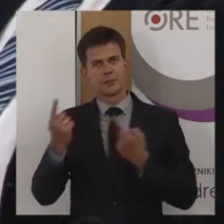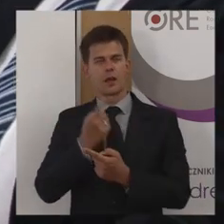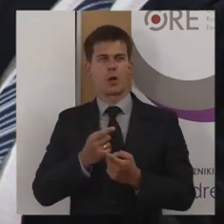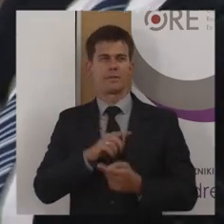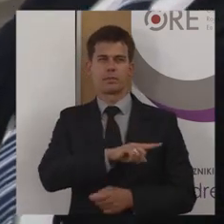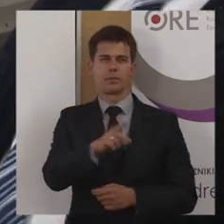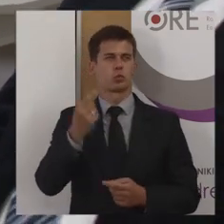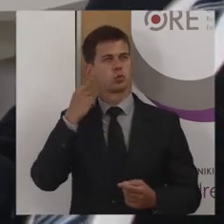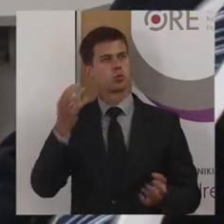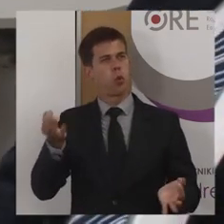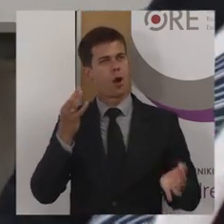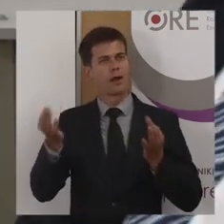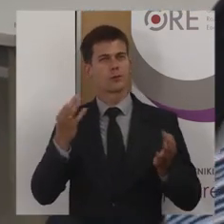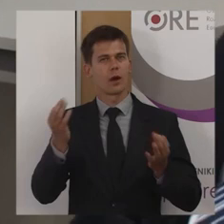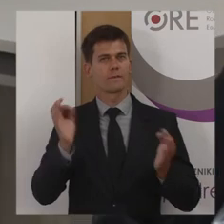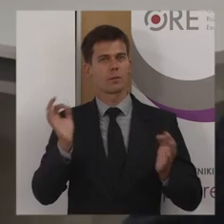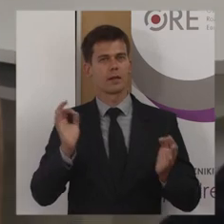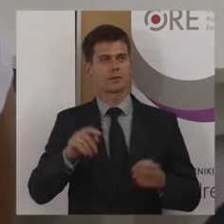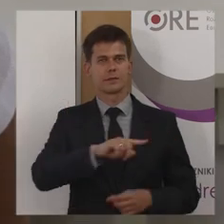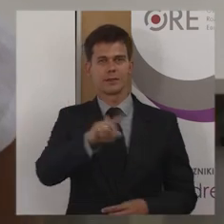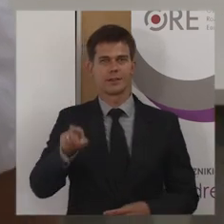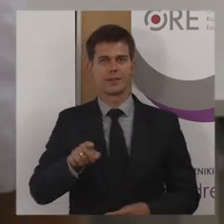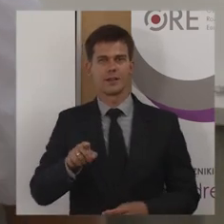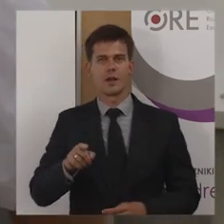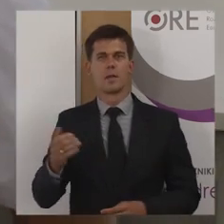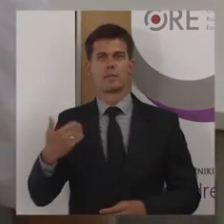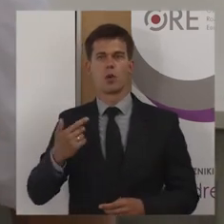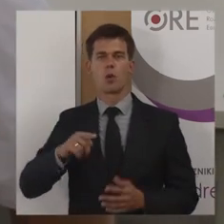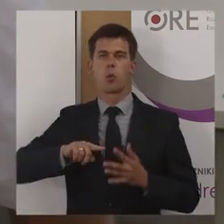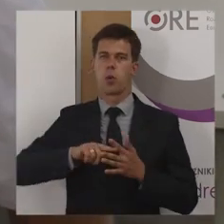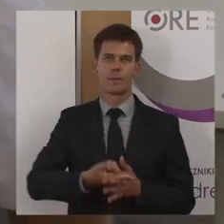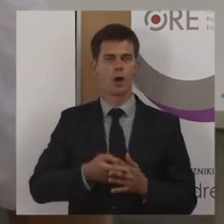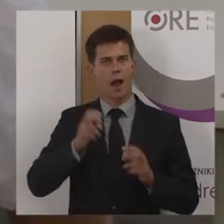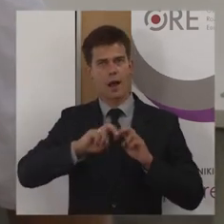pojawił się po takim pierwszej analizie dogłębnej,